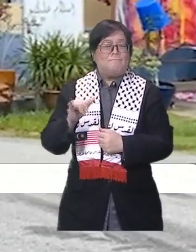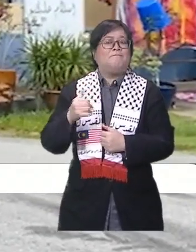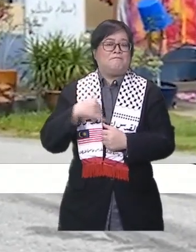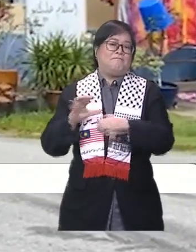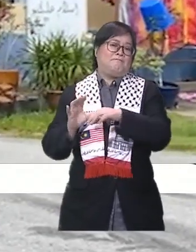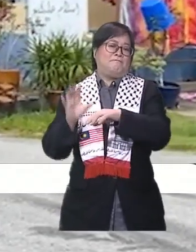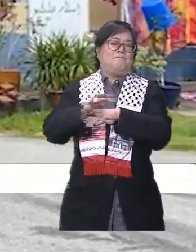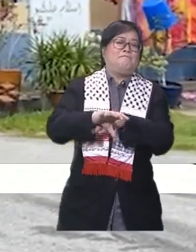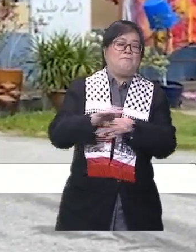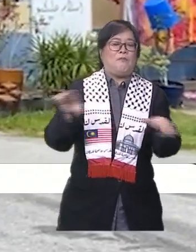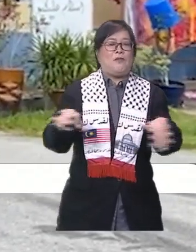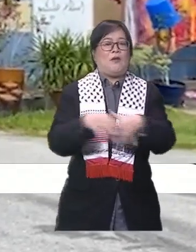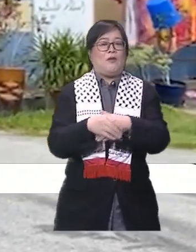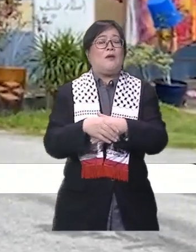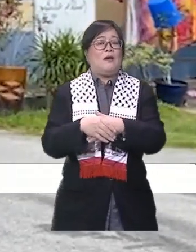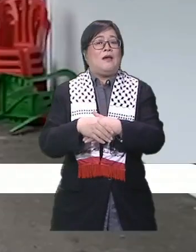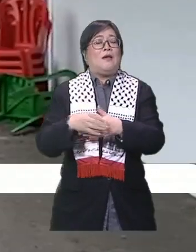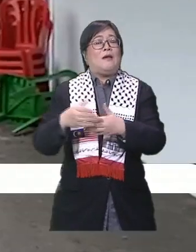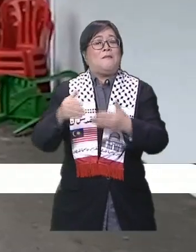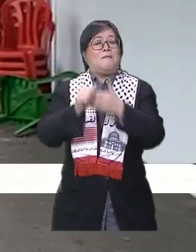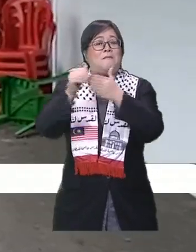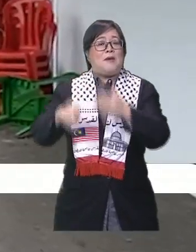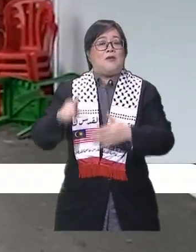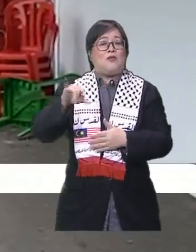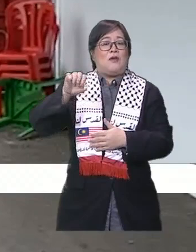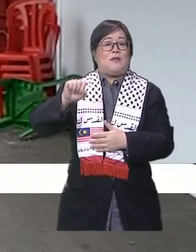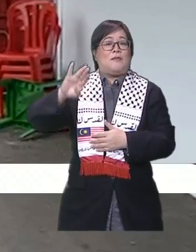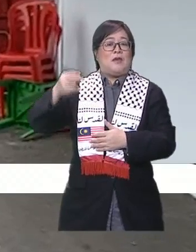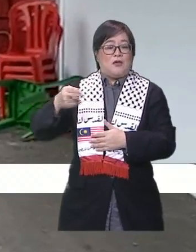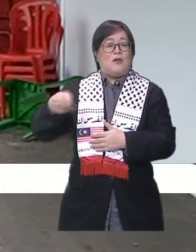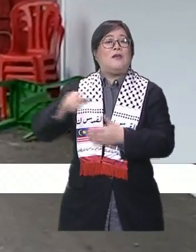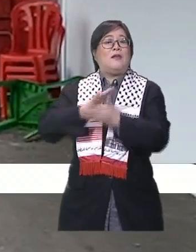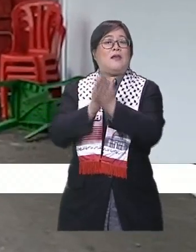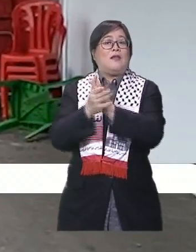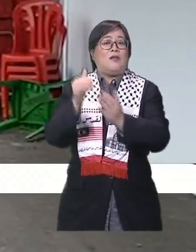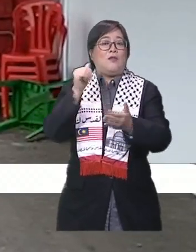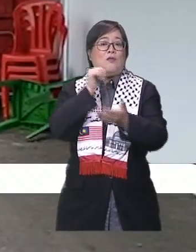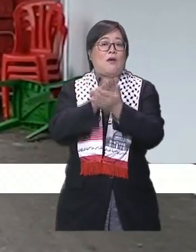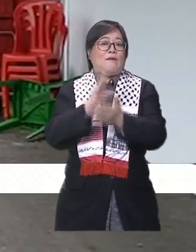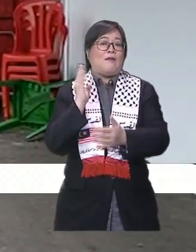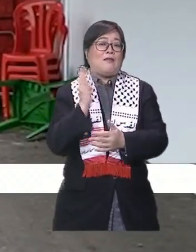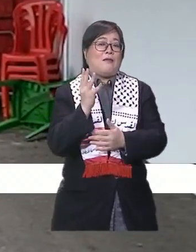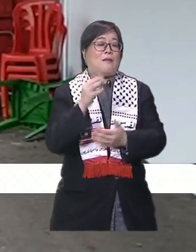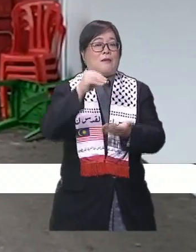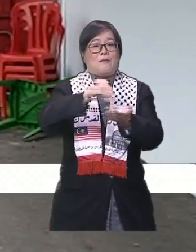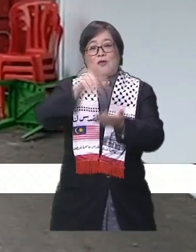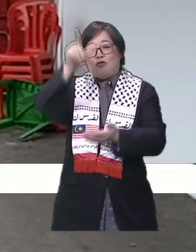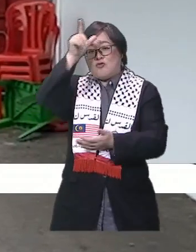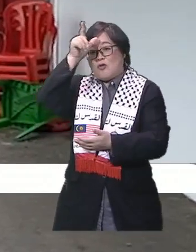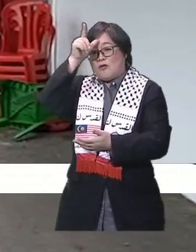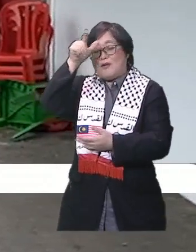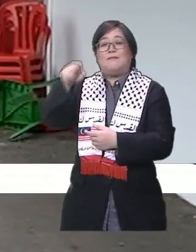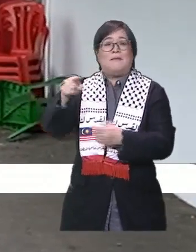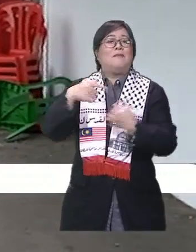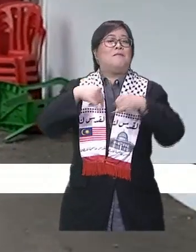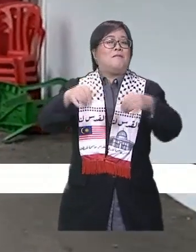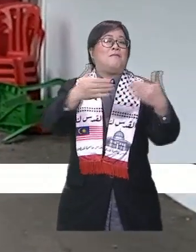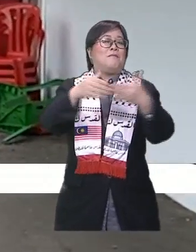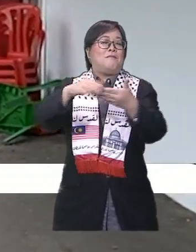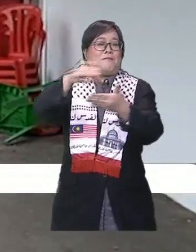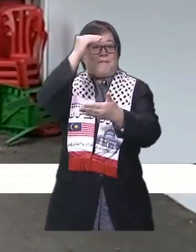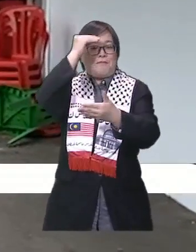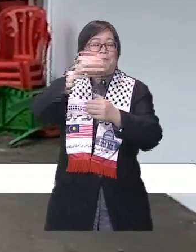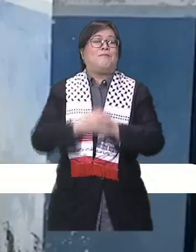dipaksa berkahwin dengan seorang pemimpin gisbh sebagai isteri keempat di Jordan ketika dia sedang melanjutkan